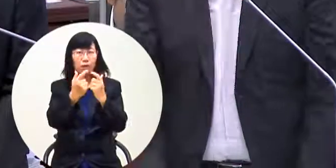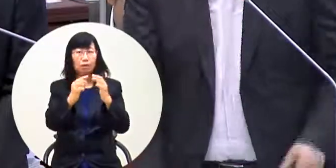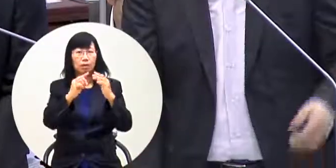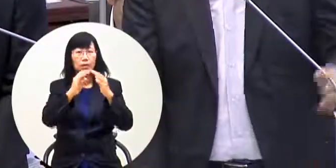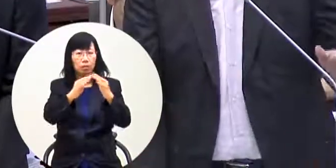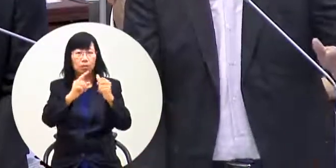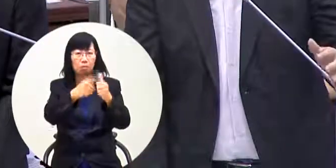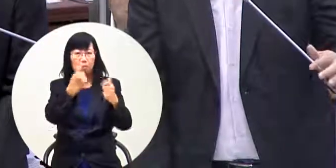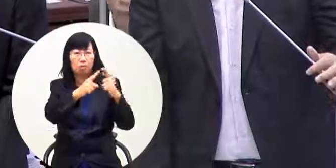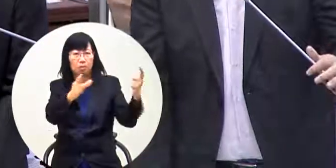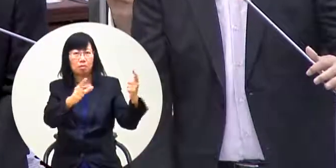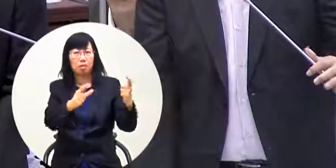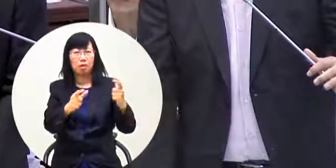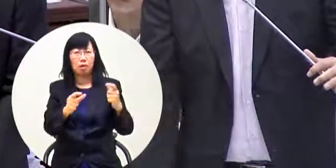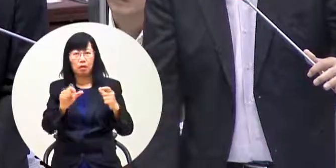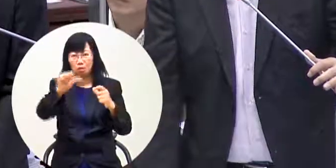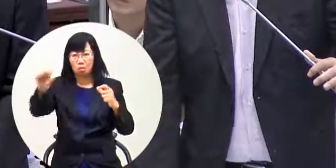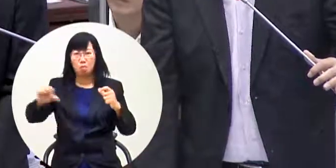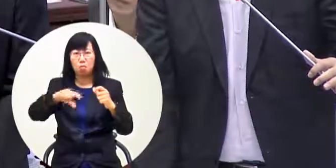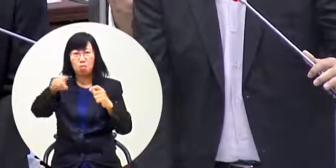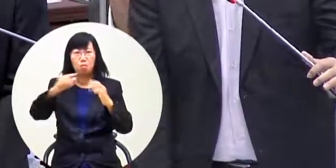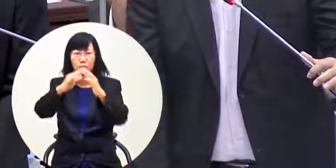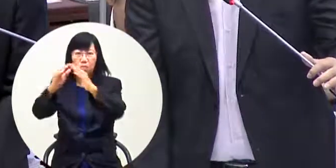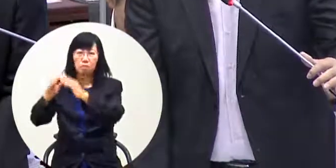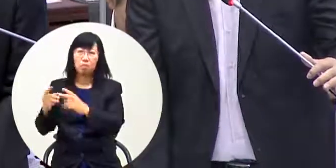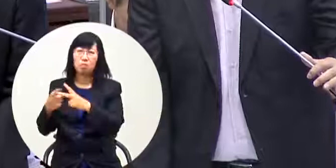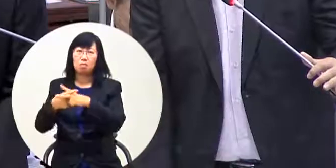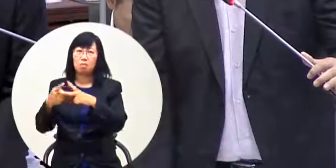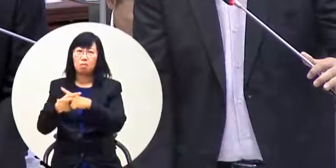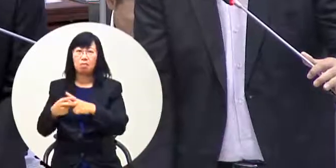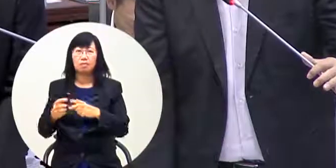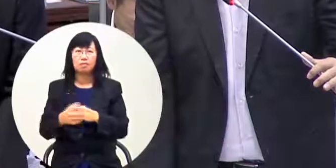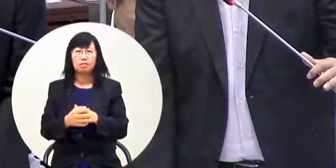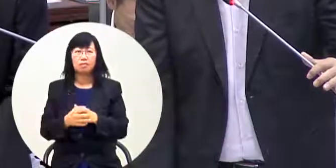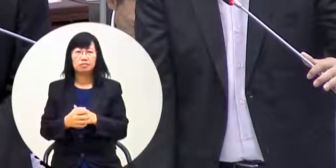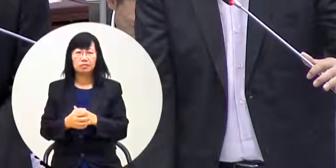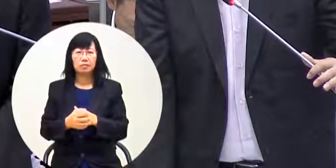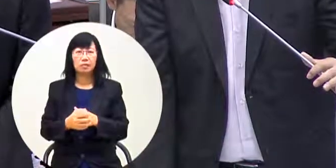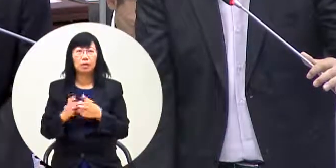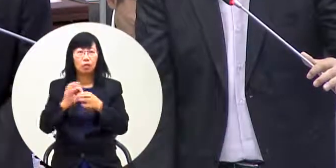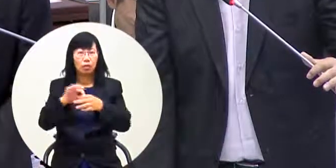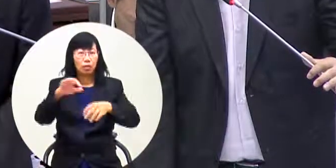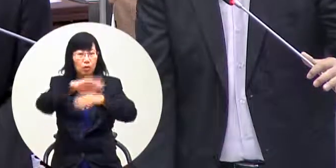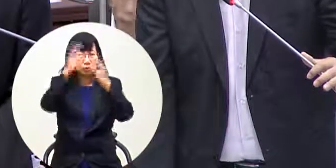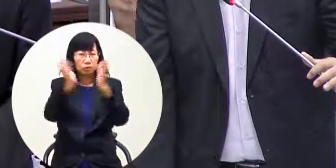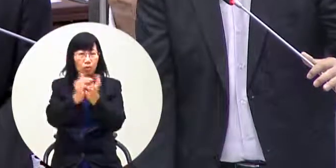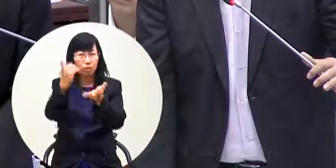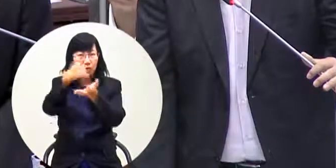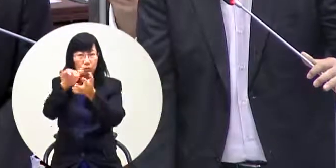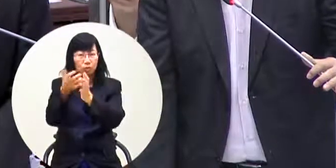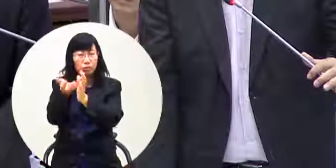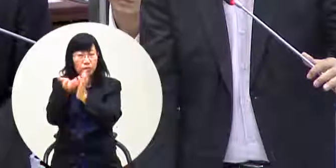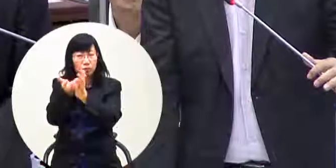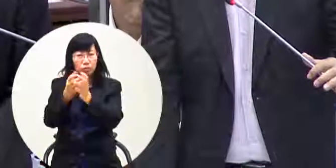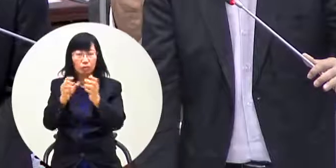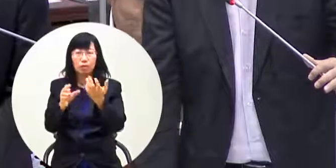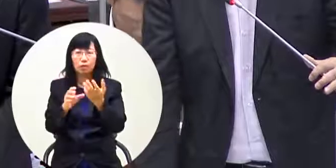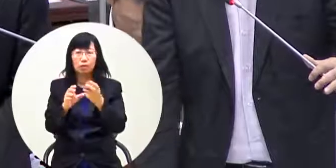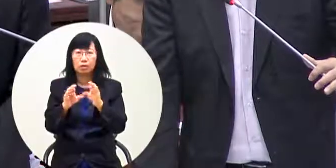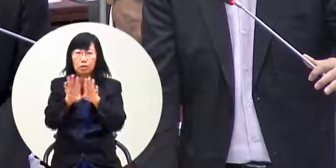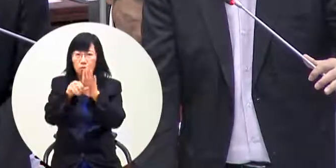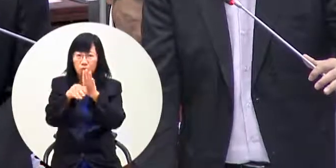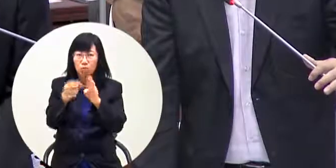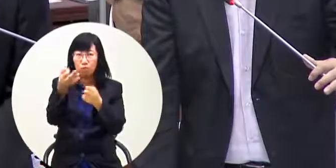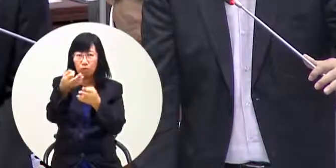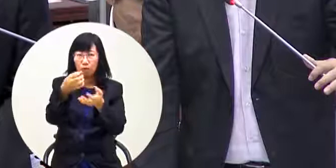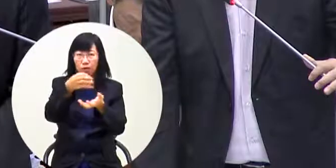一个部分真的是在做统筹分配税款未来的整个修改的方向上面来讲，我想真的值得我们所有